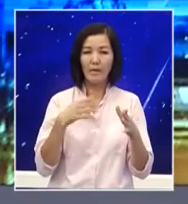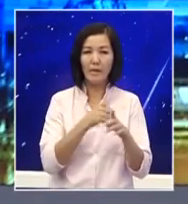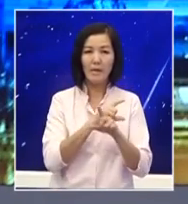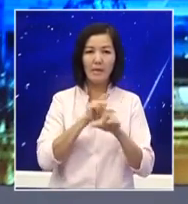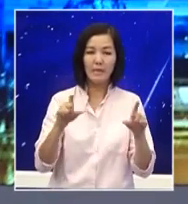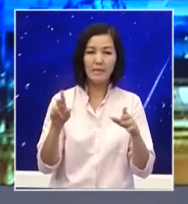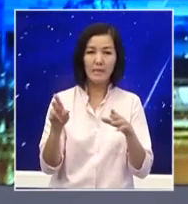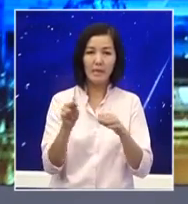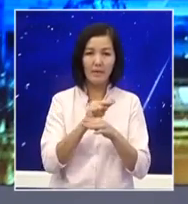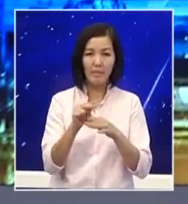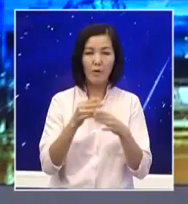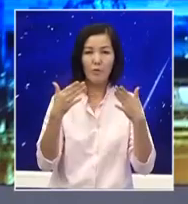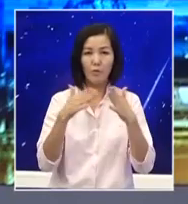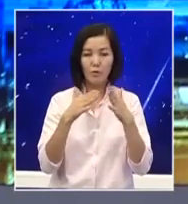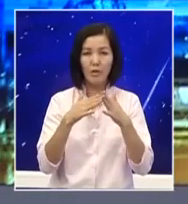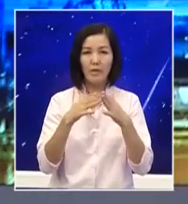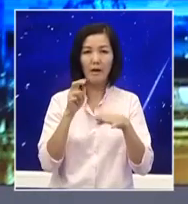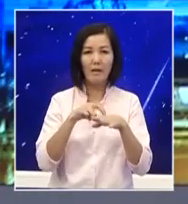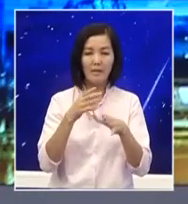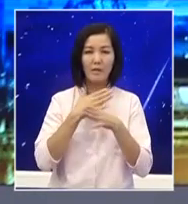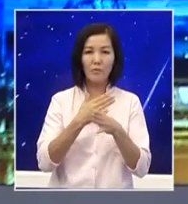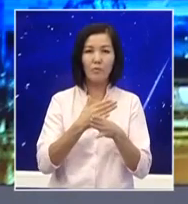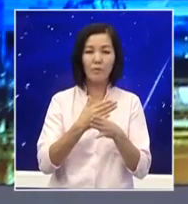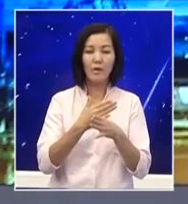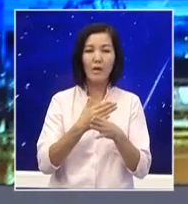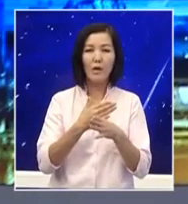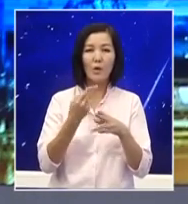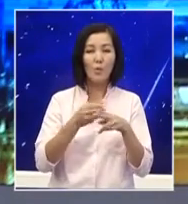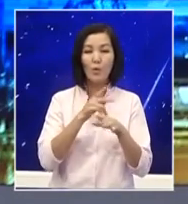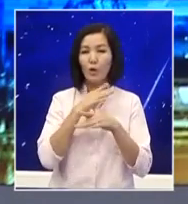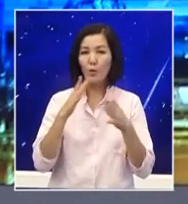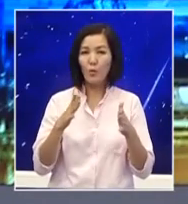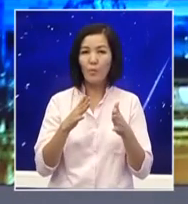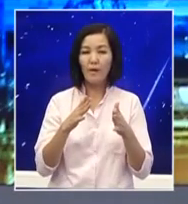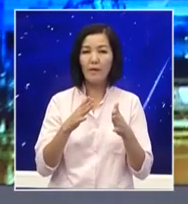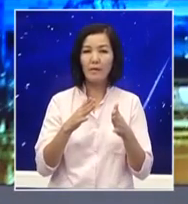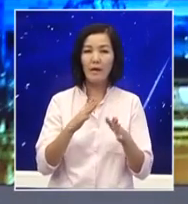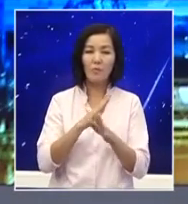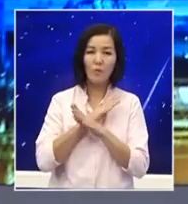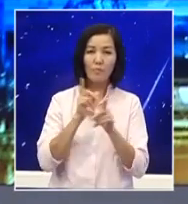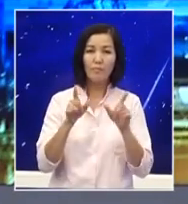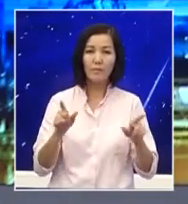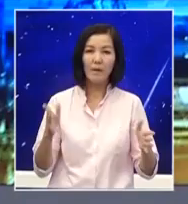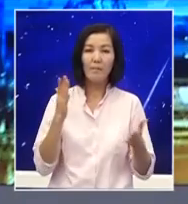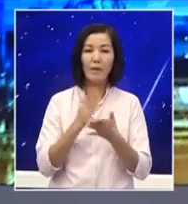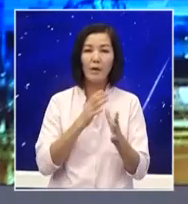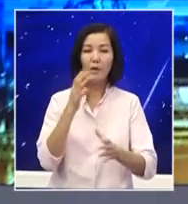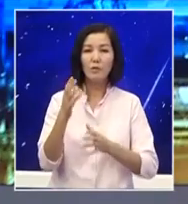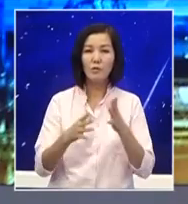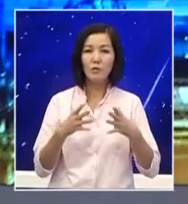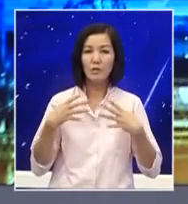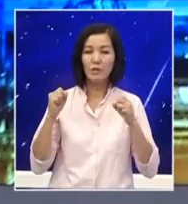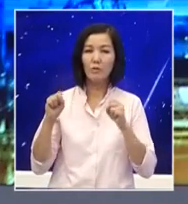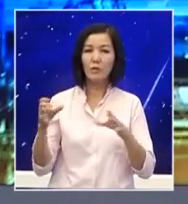ем алғандар. Үйде де ақ халаттар көмегімен емделгендер бір төбе. Өкінішке қарай қаралы хабарда аз емес. Дүниежүзілік денсаулық